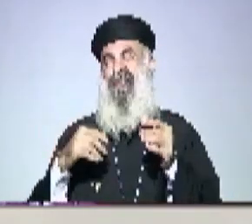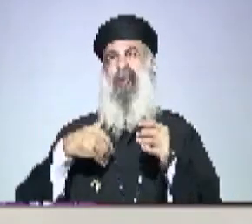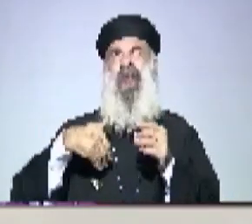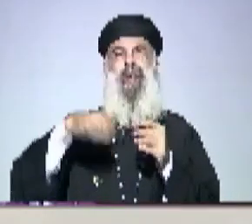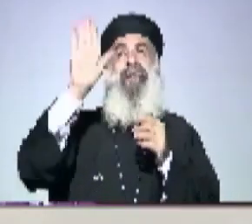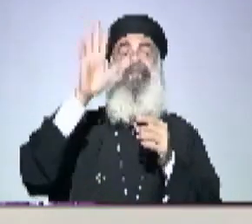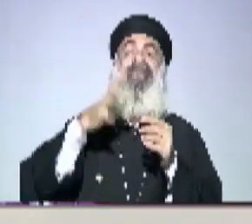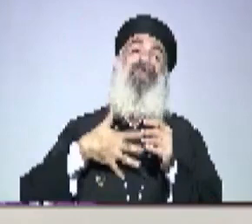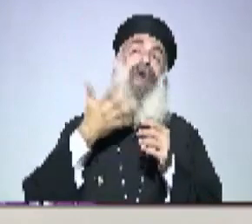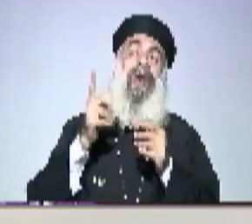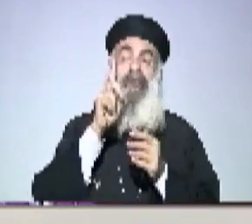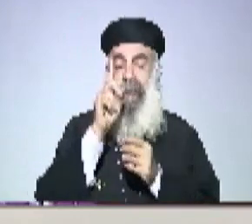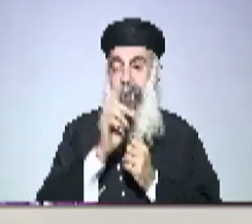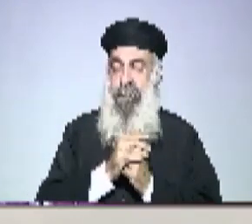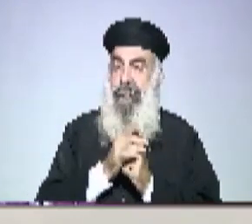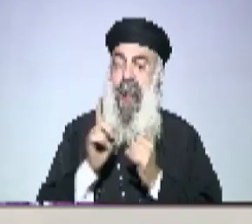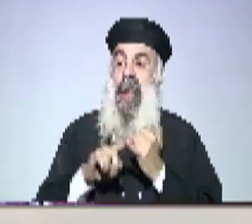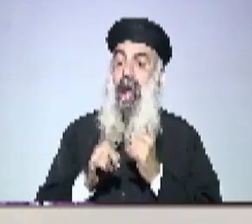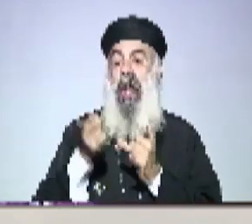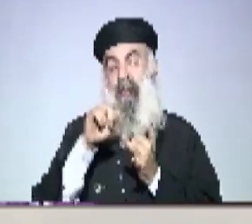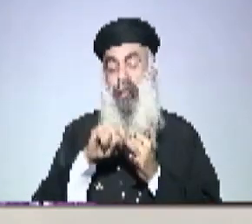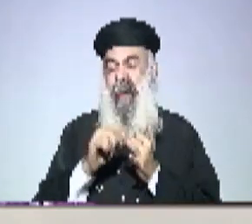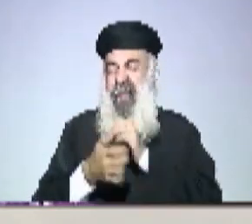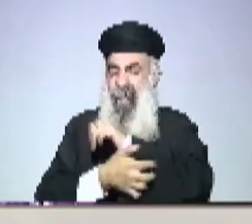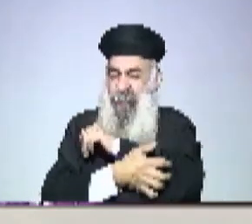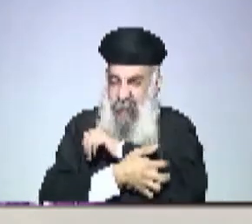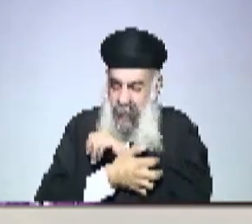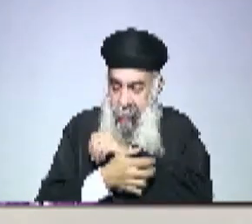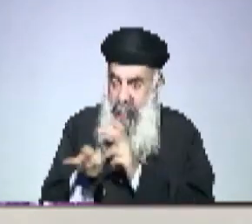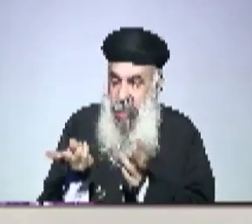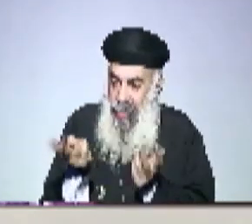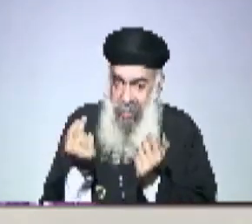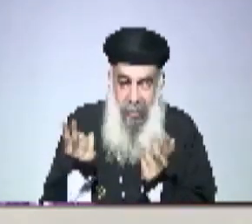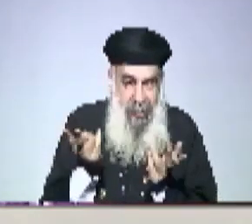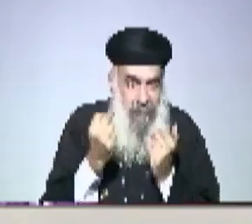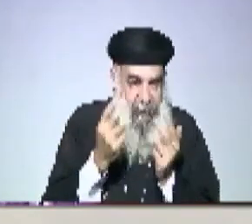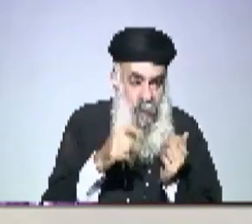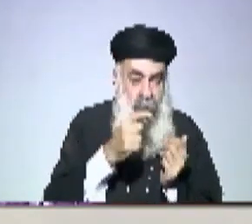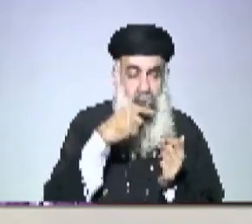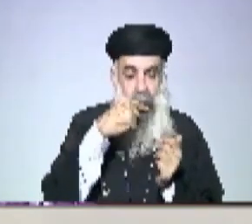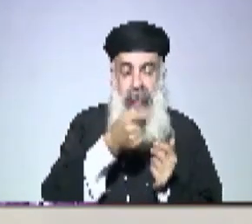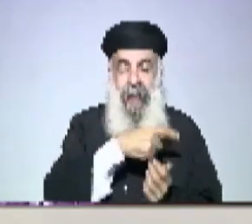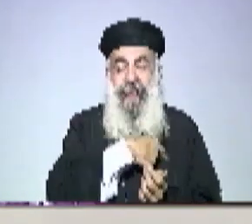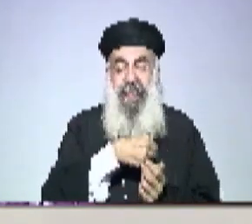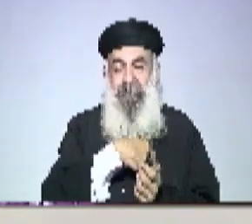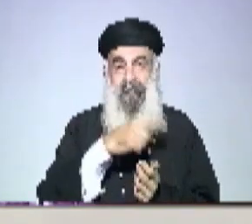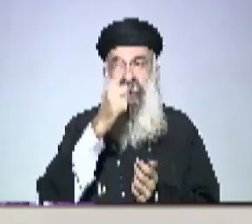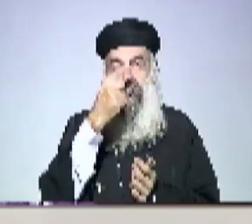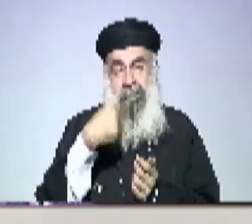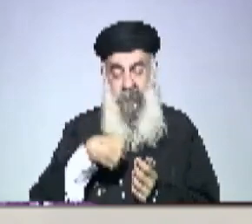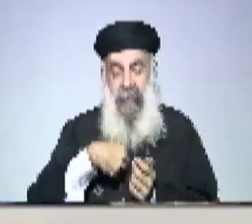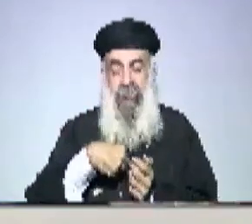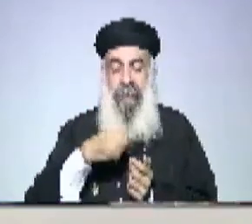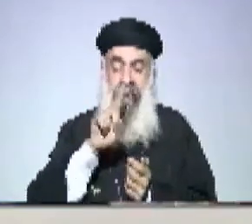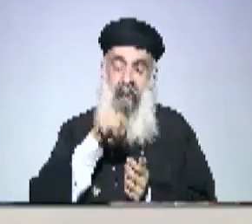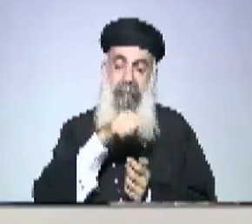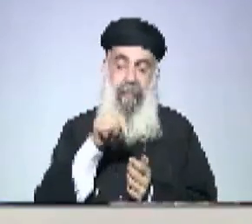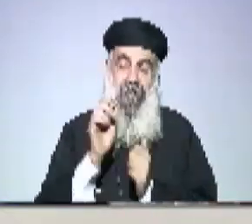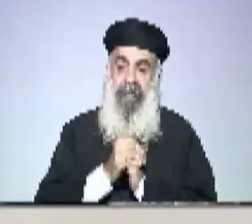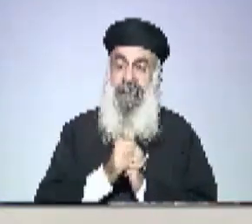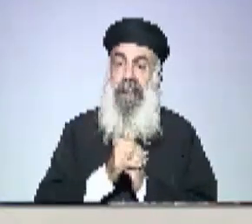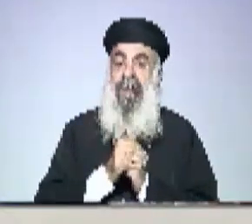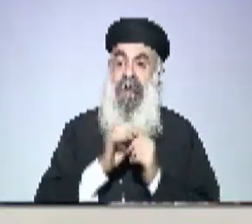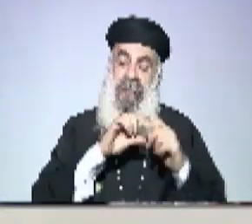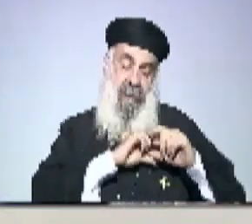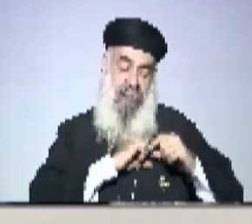الرب او لال افتقر واسرق واتخذ اسم الهي باطلا حكمه جميله